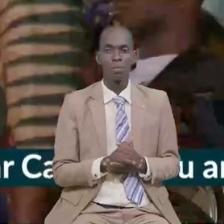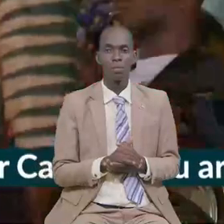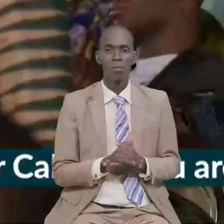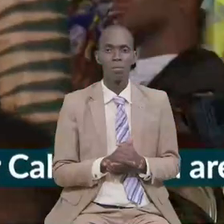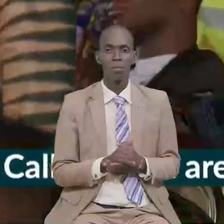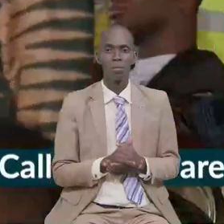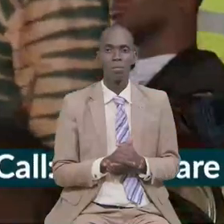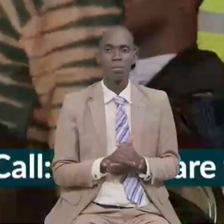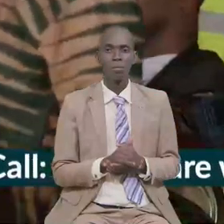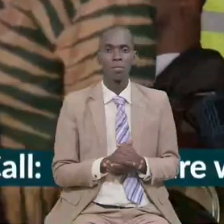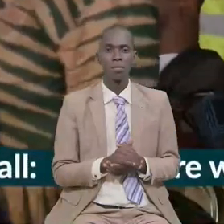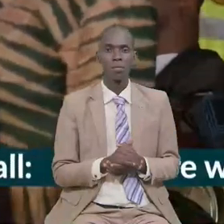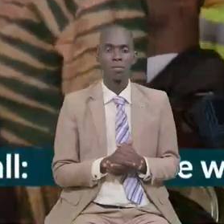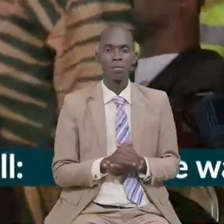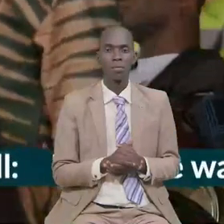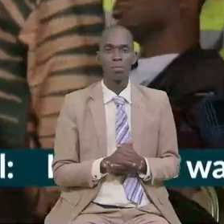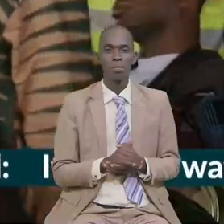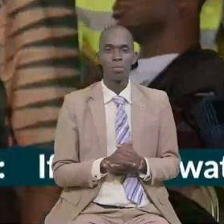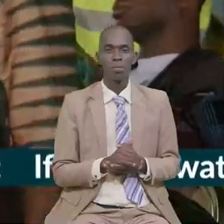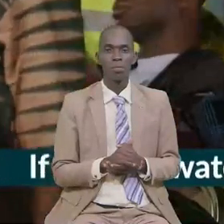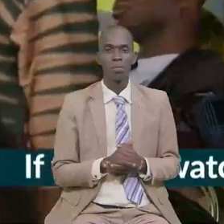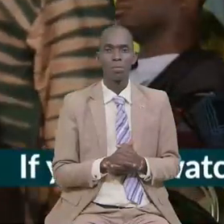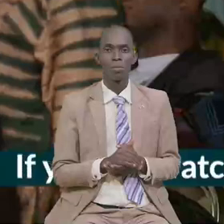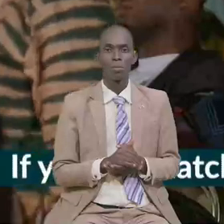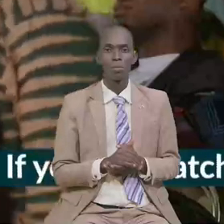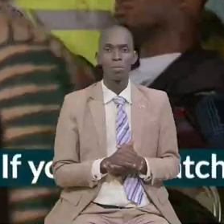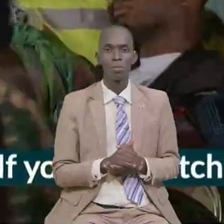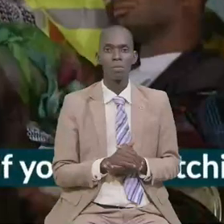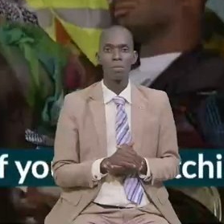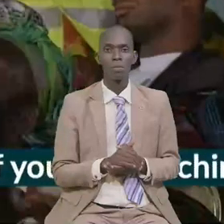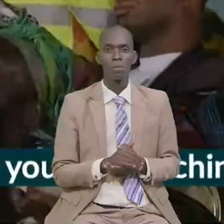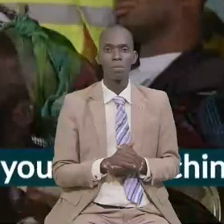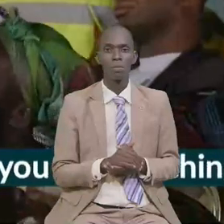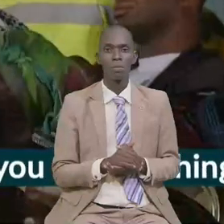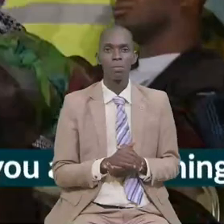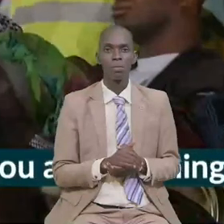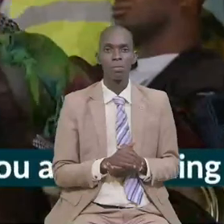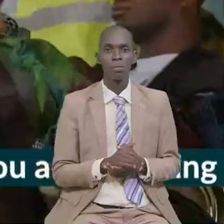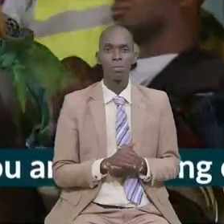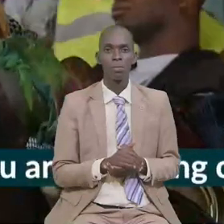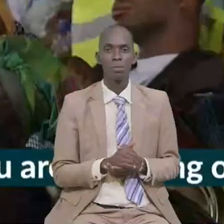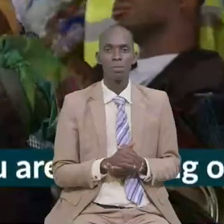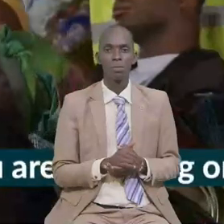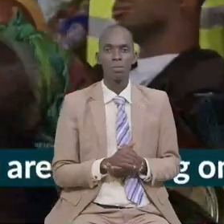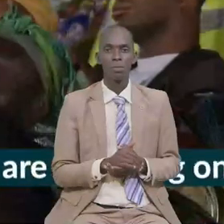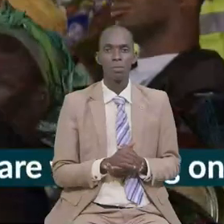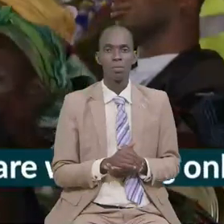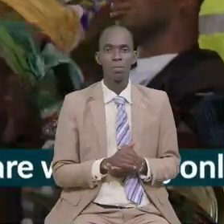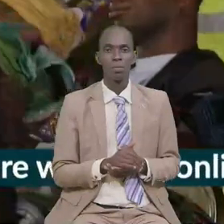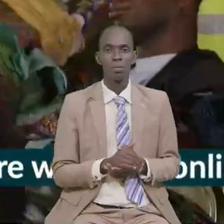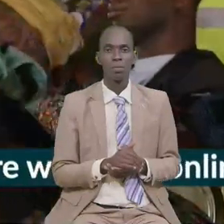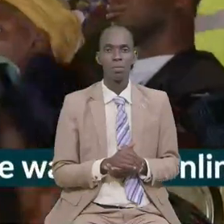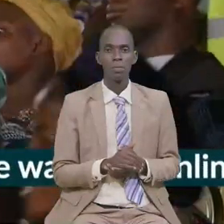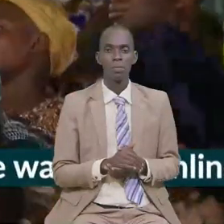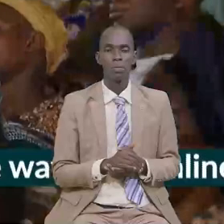une fiche qui va émerger. Vous allez remplir la fiche et vous la